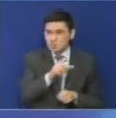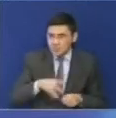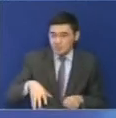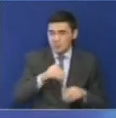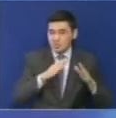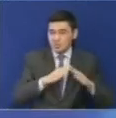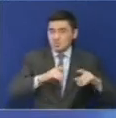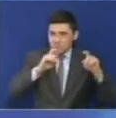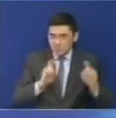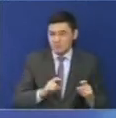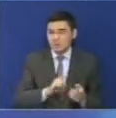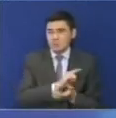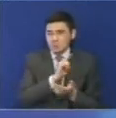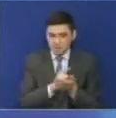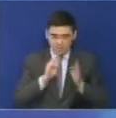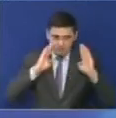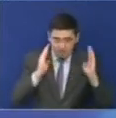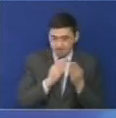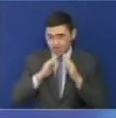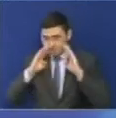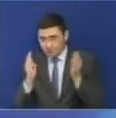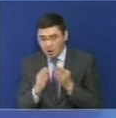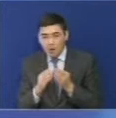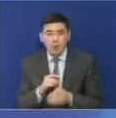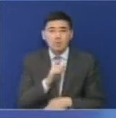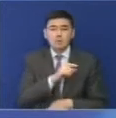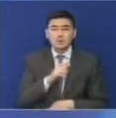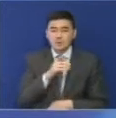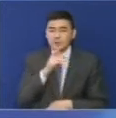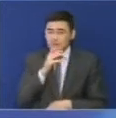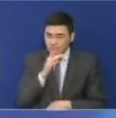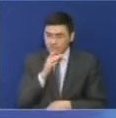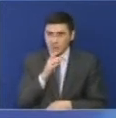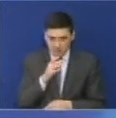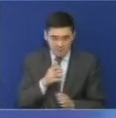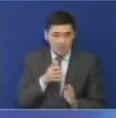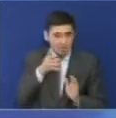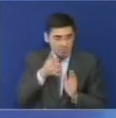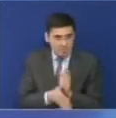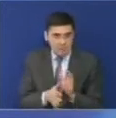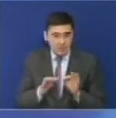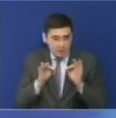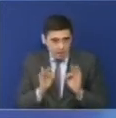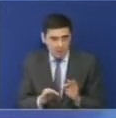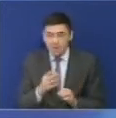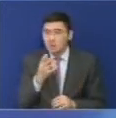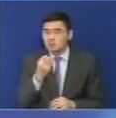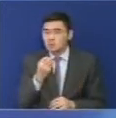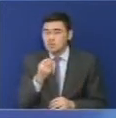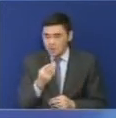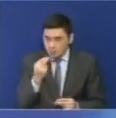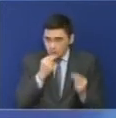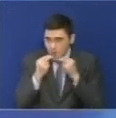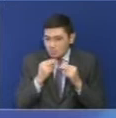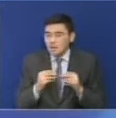тура келуде. Оқшаулау кезінде уақытты тиімді пайдаланумен қатар дұрыс тамақтана білудің де маңызы зор. Денсаулыққа